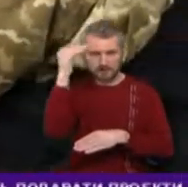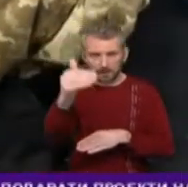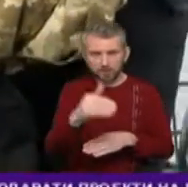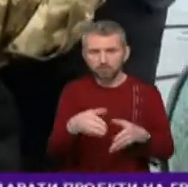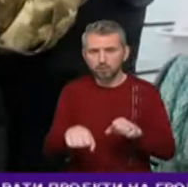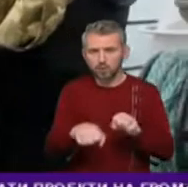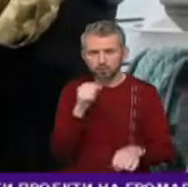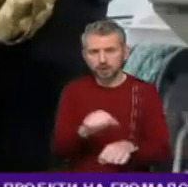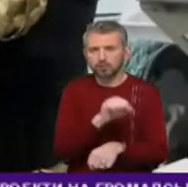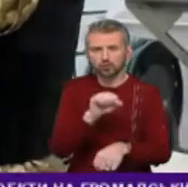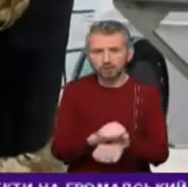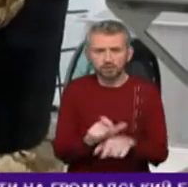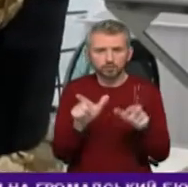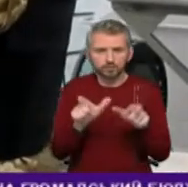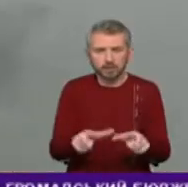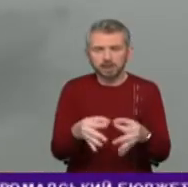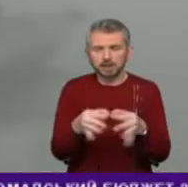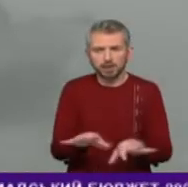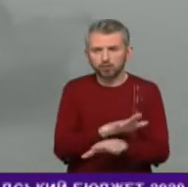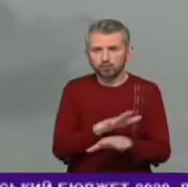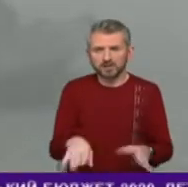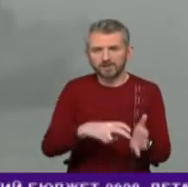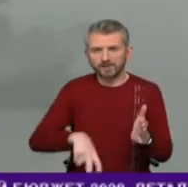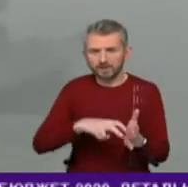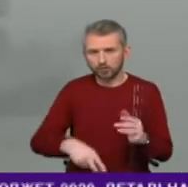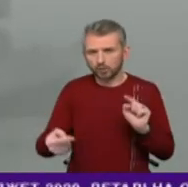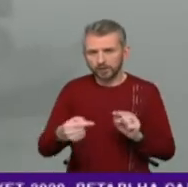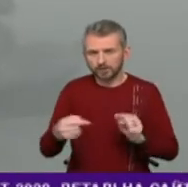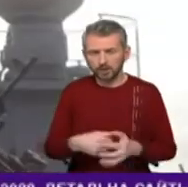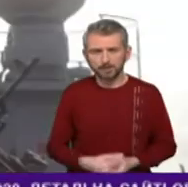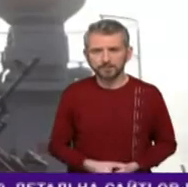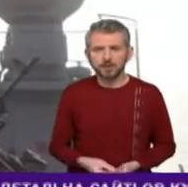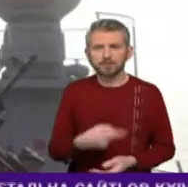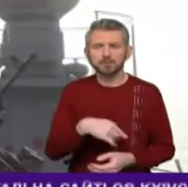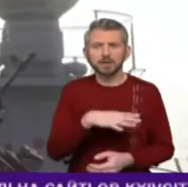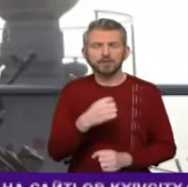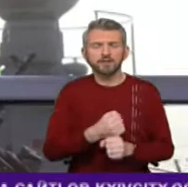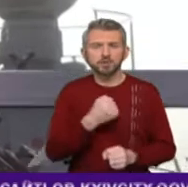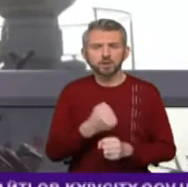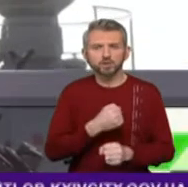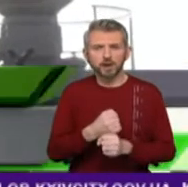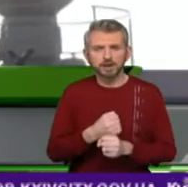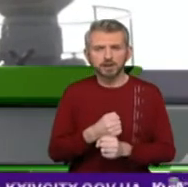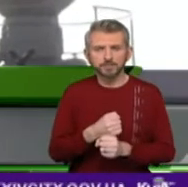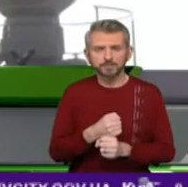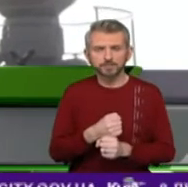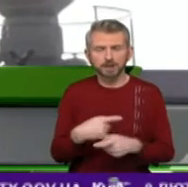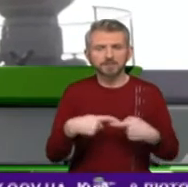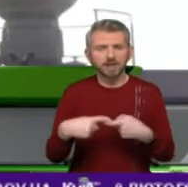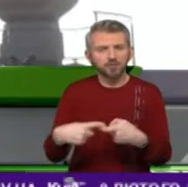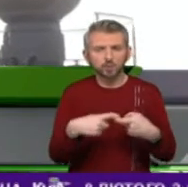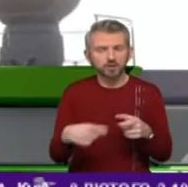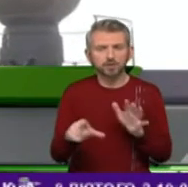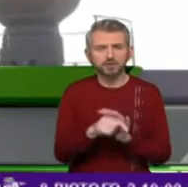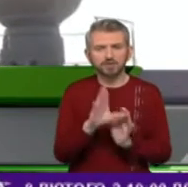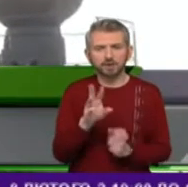зупинили, заблокували і не допустили висадку противника. Ми відпрацювали взаємодію з